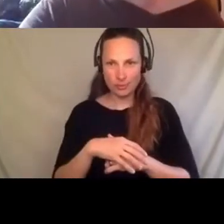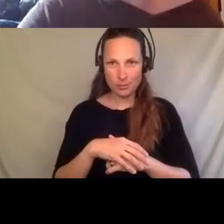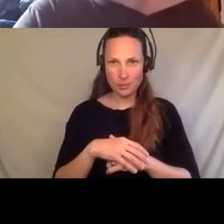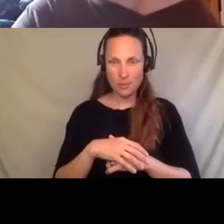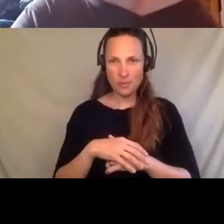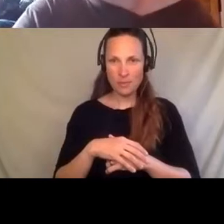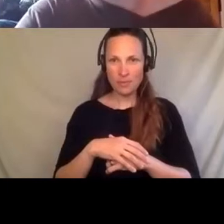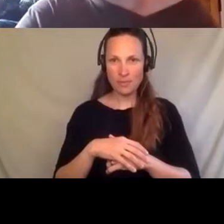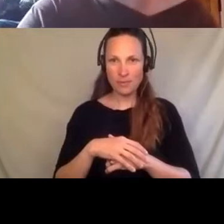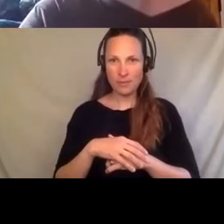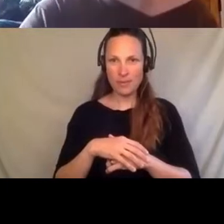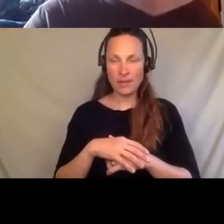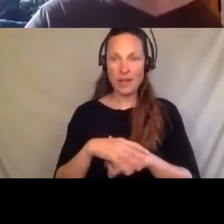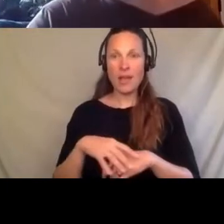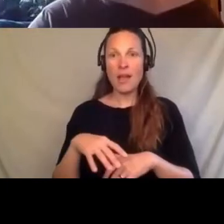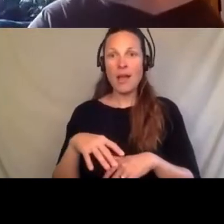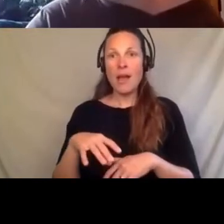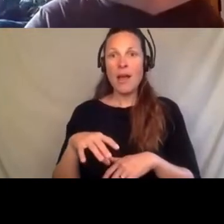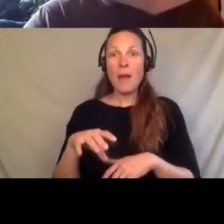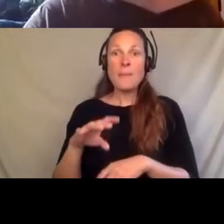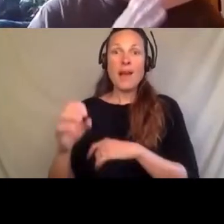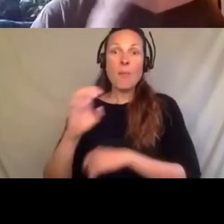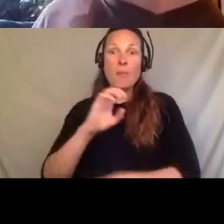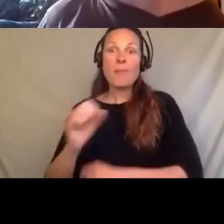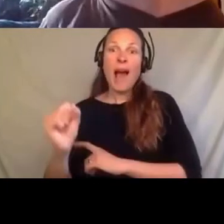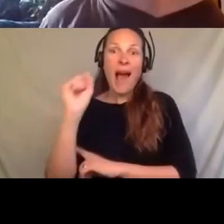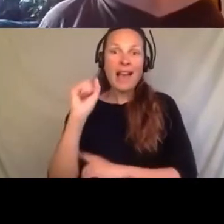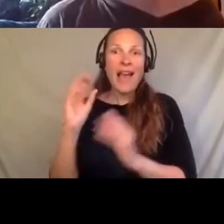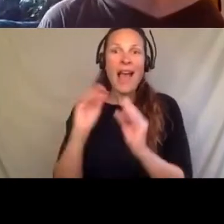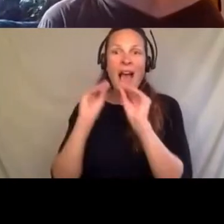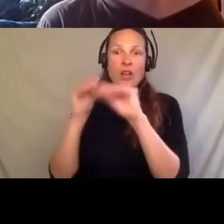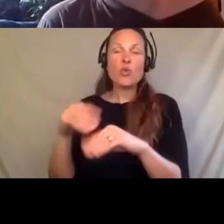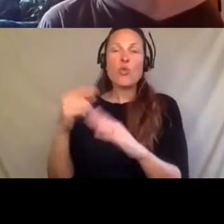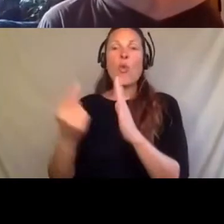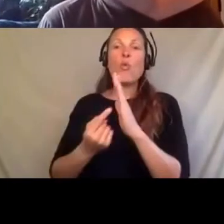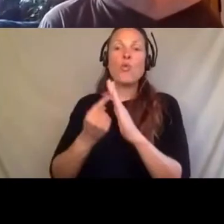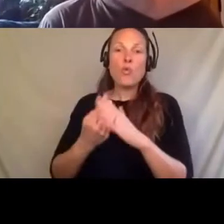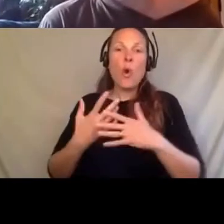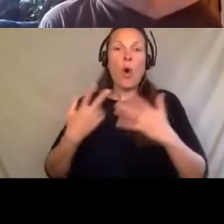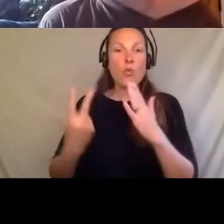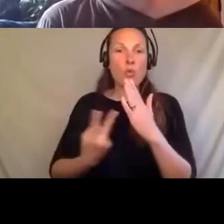Puis, ajouter de l'engrais 1 à 2 fois durant la saison.